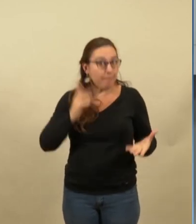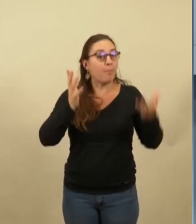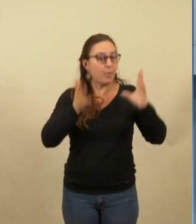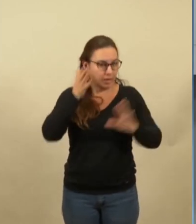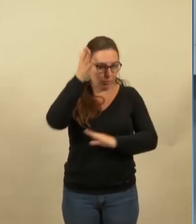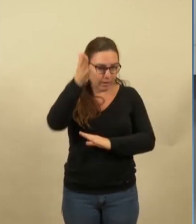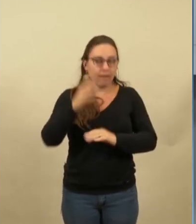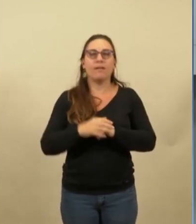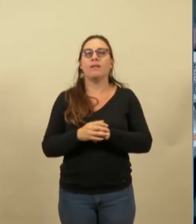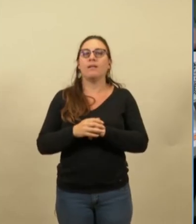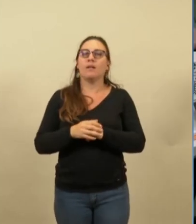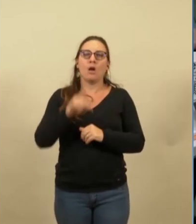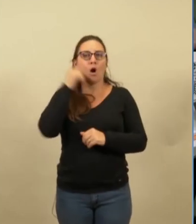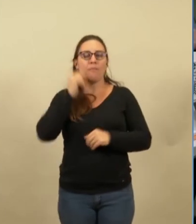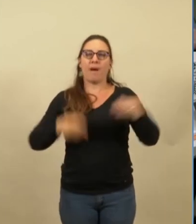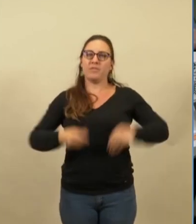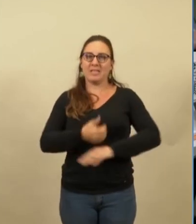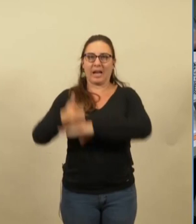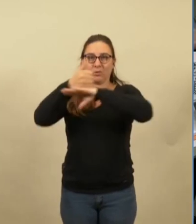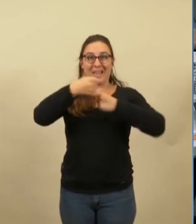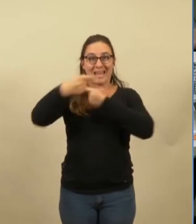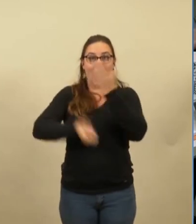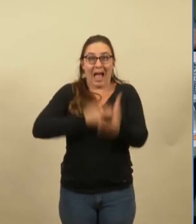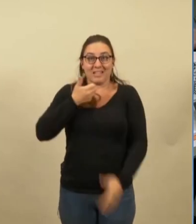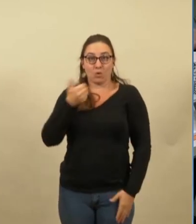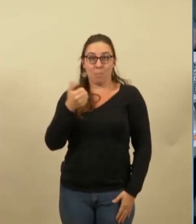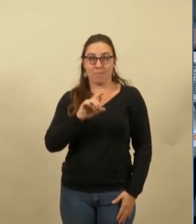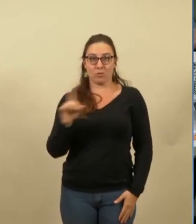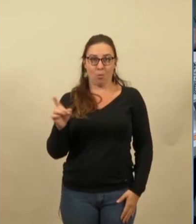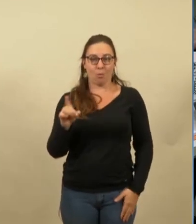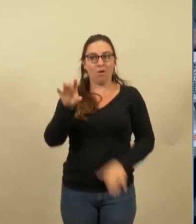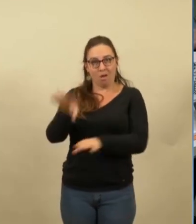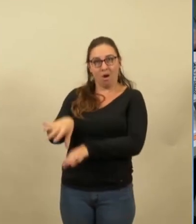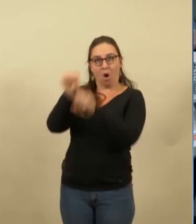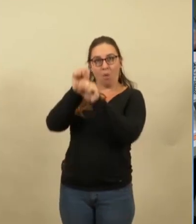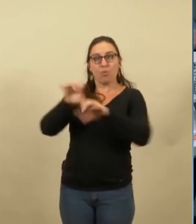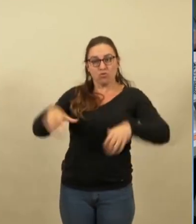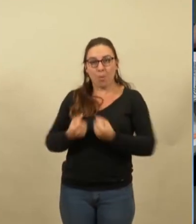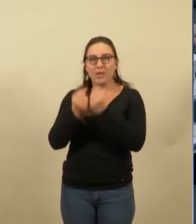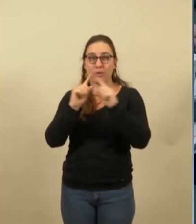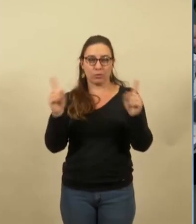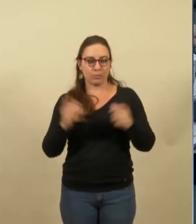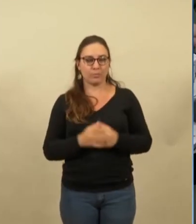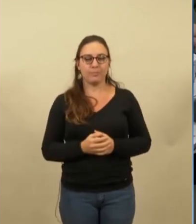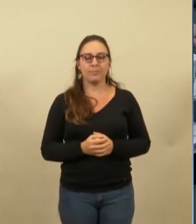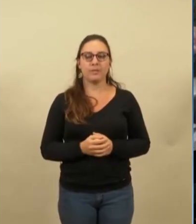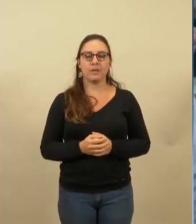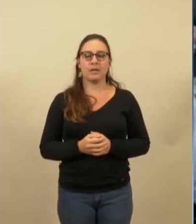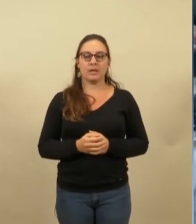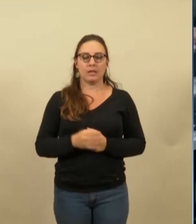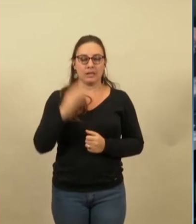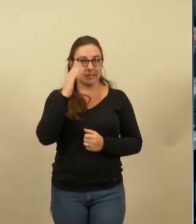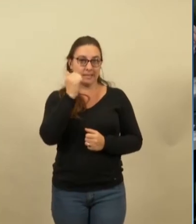en fait les directeurs et directrices de musée ne sont pas des artistes donc il ne s'agit qui ne sont pas recrutés pour leurs compétences artistiques donc il y a de toute façon une